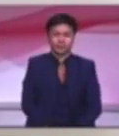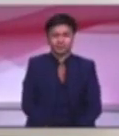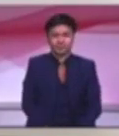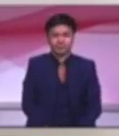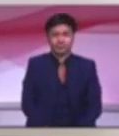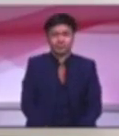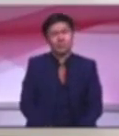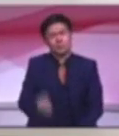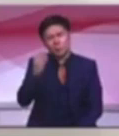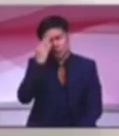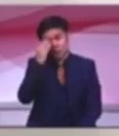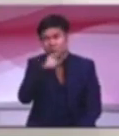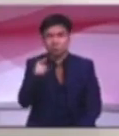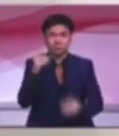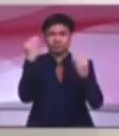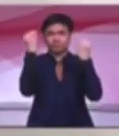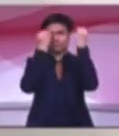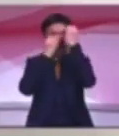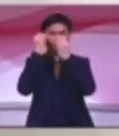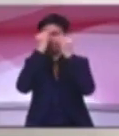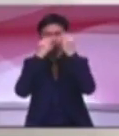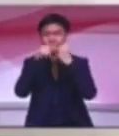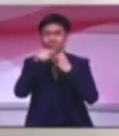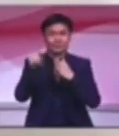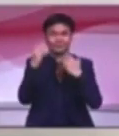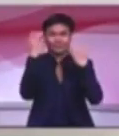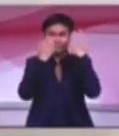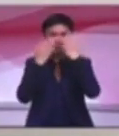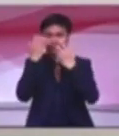Kita tahu banyak kekeliruan dan menyukarkan dari segi